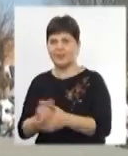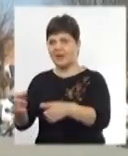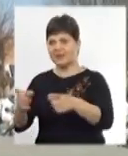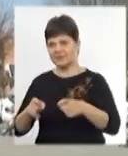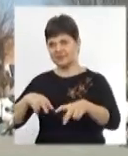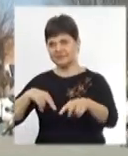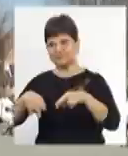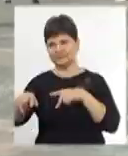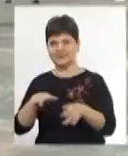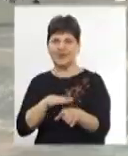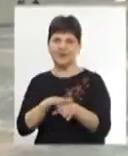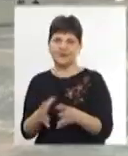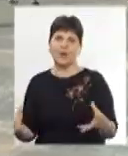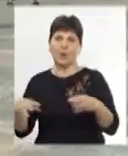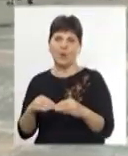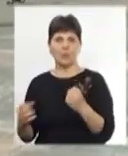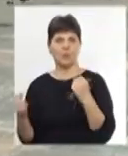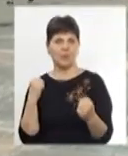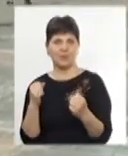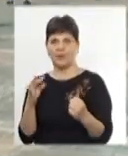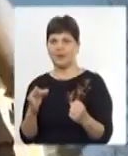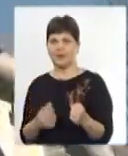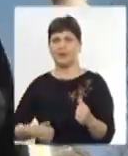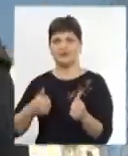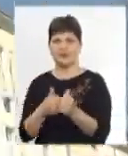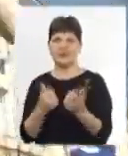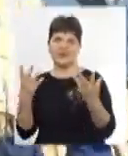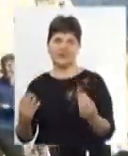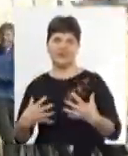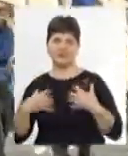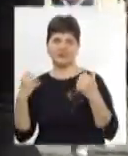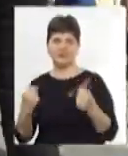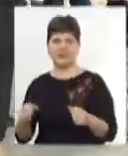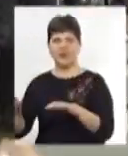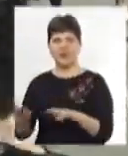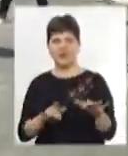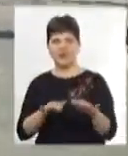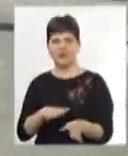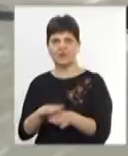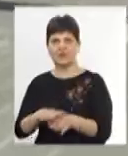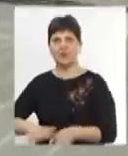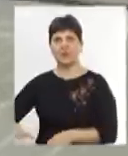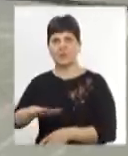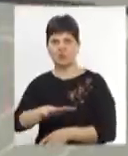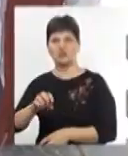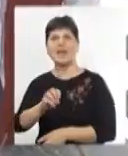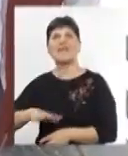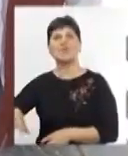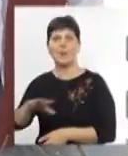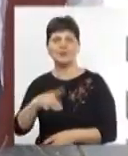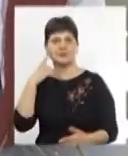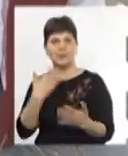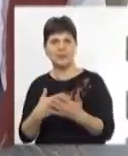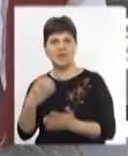закликали перехожих виконати комплекс вправ і таким чином доєднатись до Дня здоров'я. Руханка відбувалася на площі Європейській.